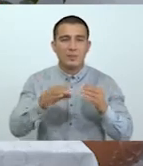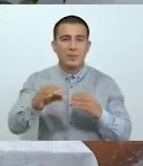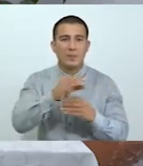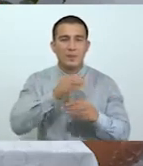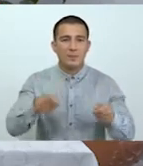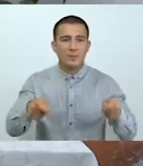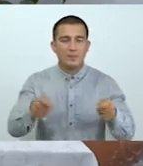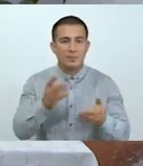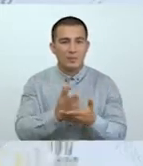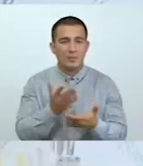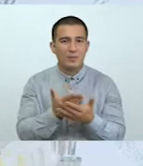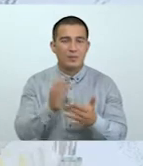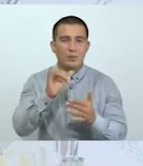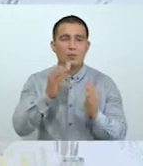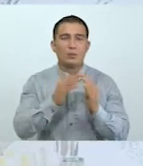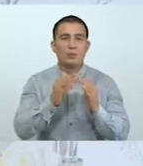juda ham ko'p